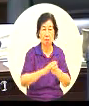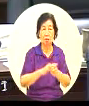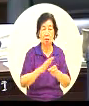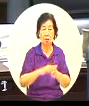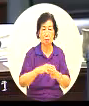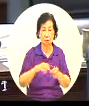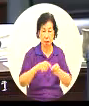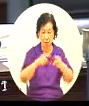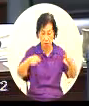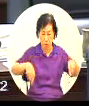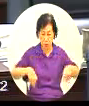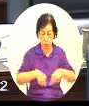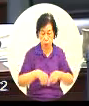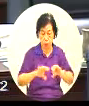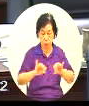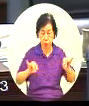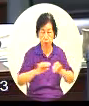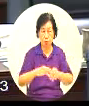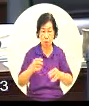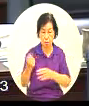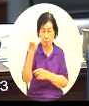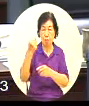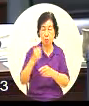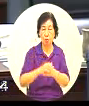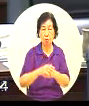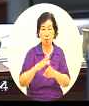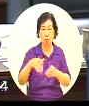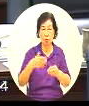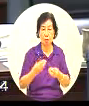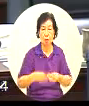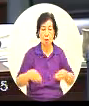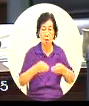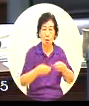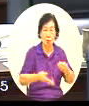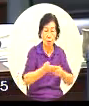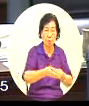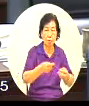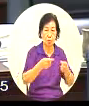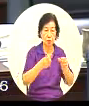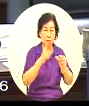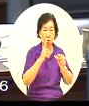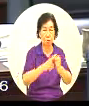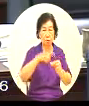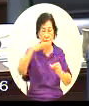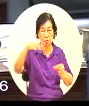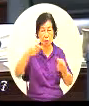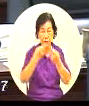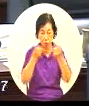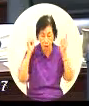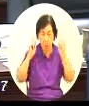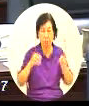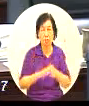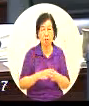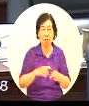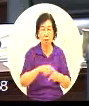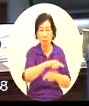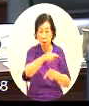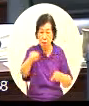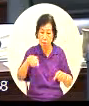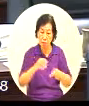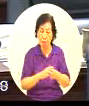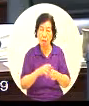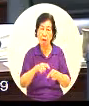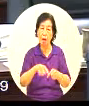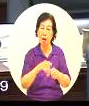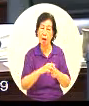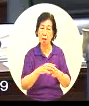我讲一粒蛋，蛋有够久的。啊，咱的所谓大城人物的所谓乡亲，你来讲啊，到底是哎安那？啊，恁做议员拢失职，